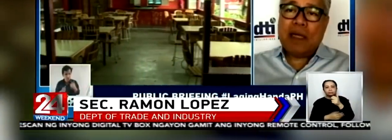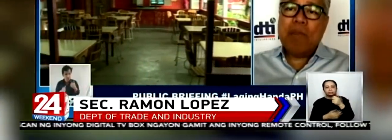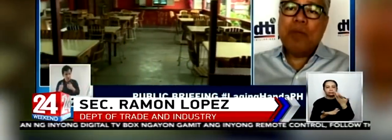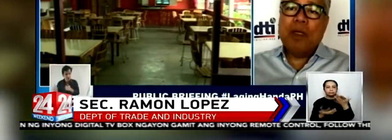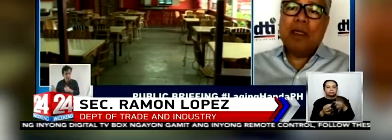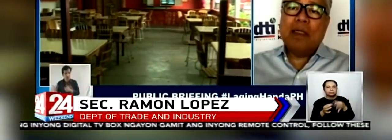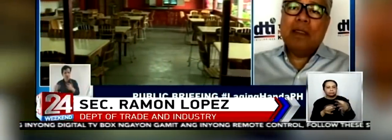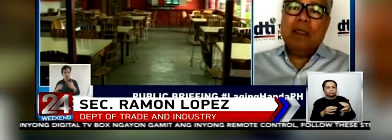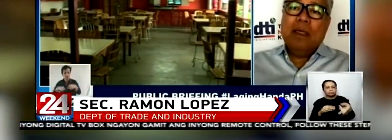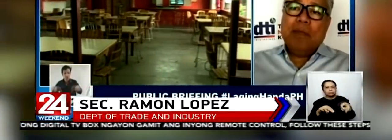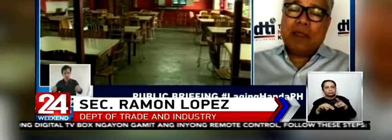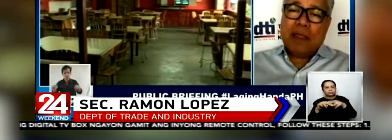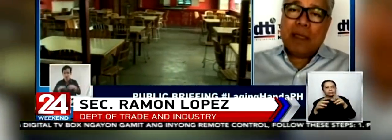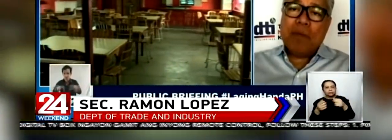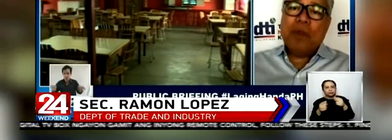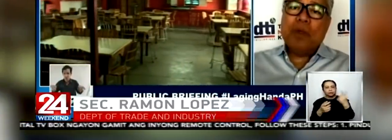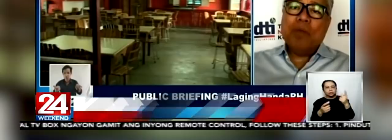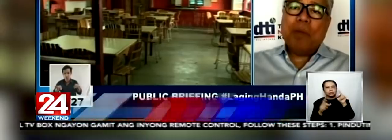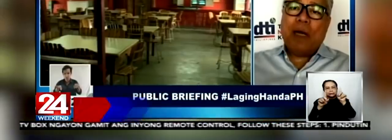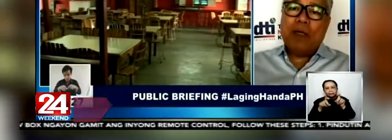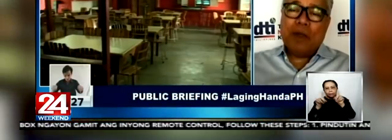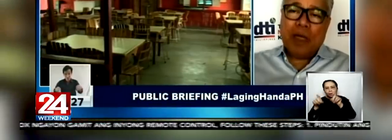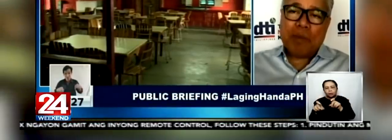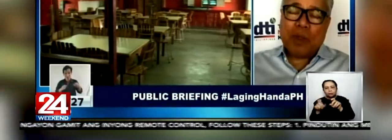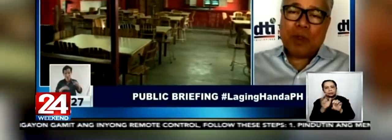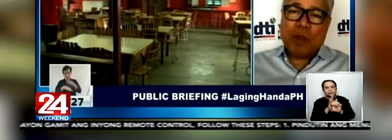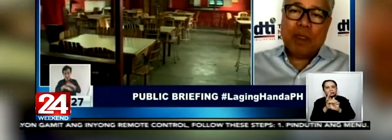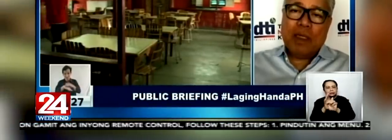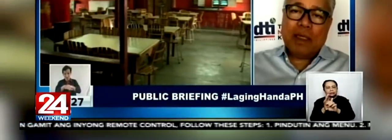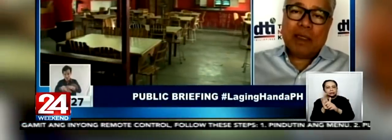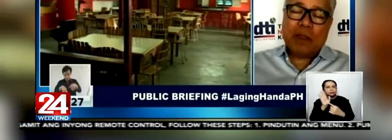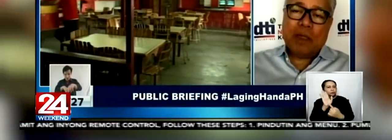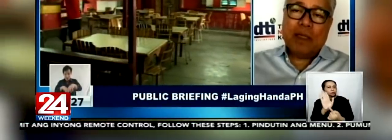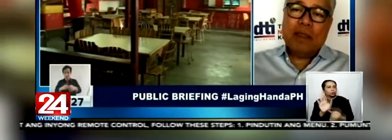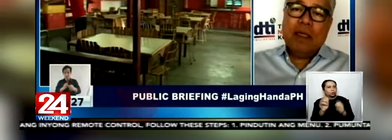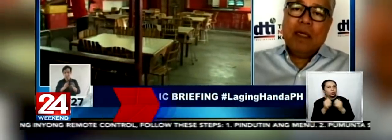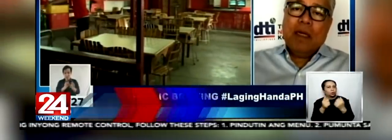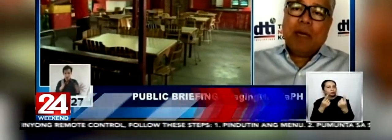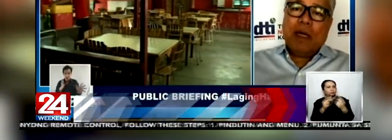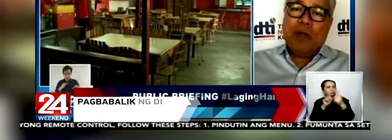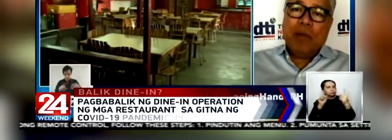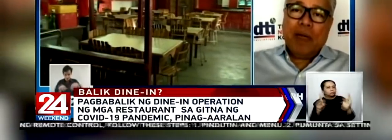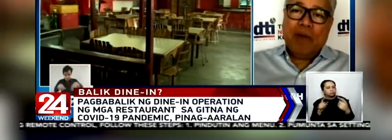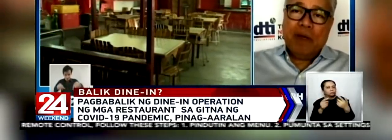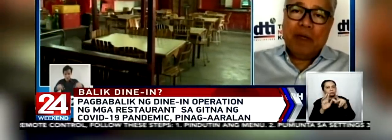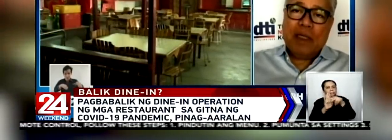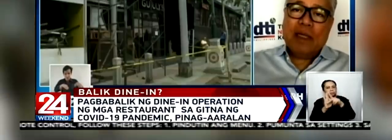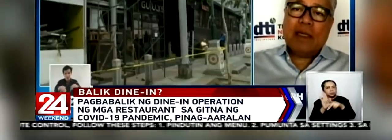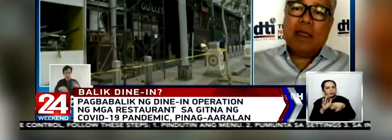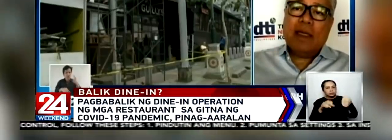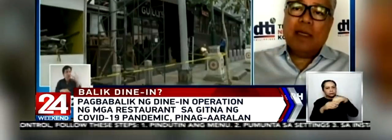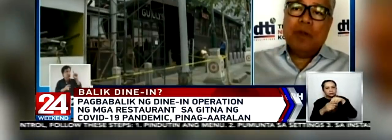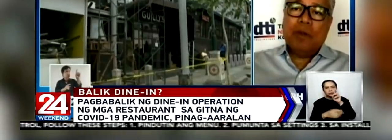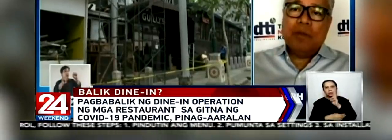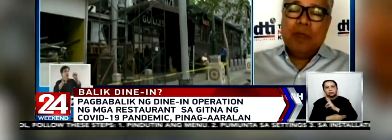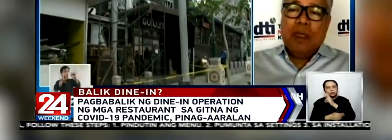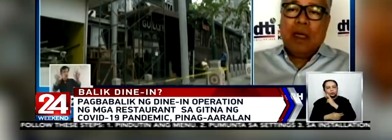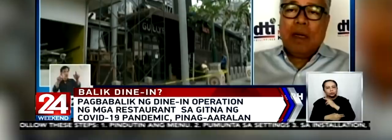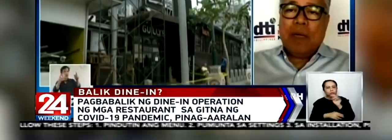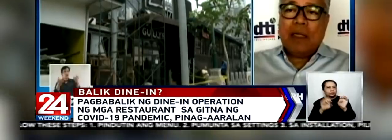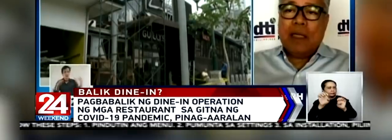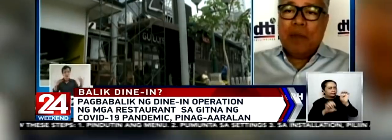mga magsasample na magde-demo kung paano yung health protocol in a restaurant para ho ma-evaluate natin